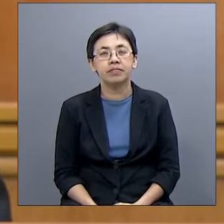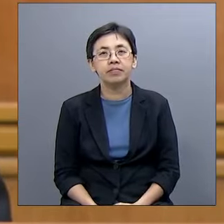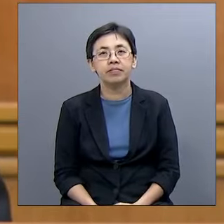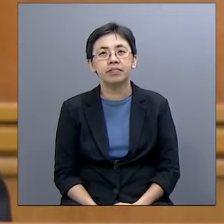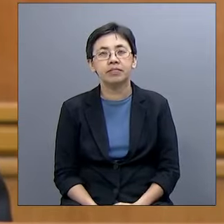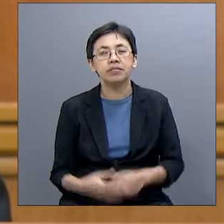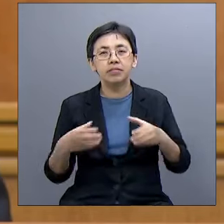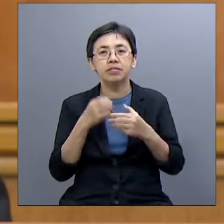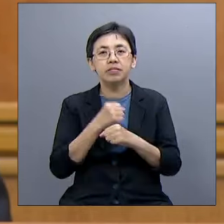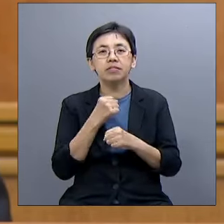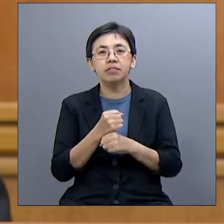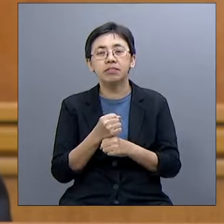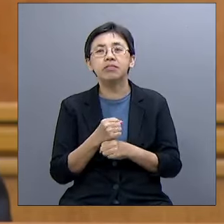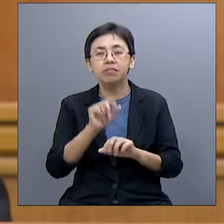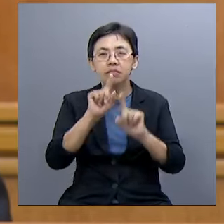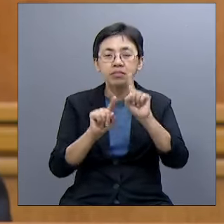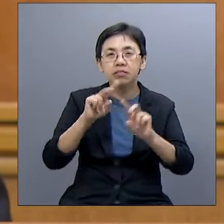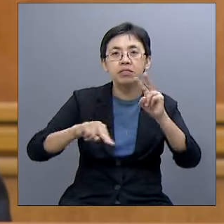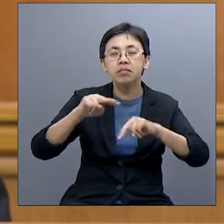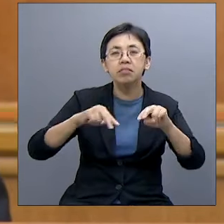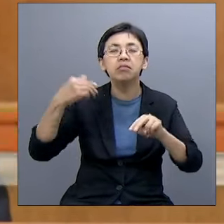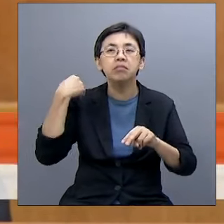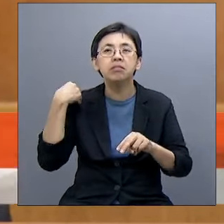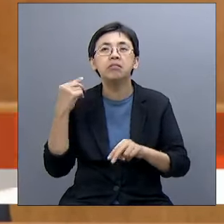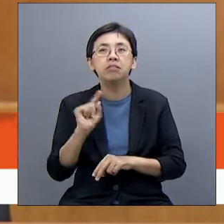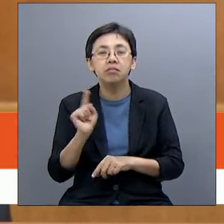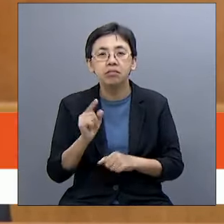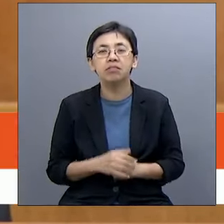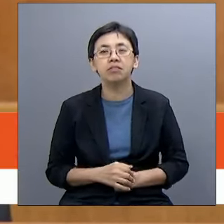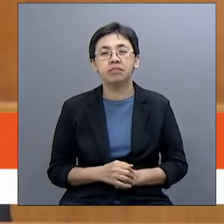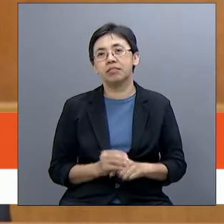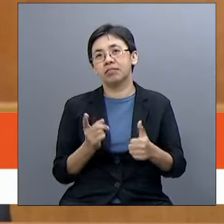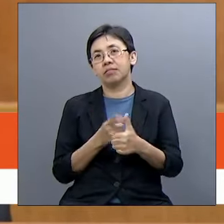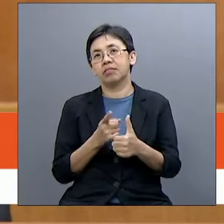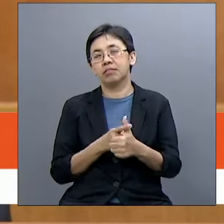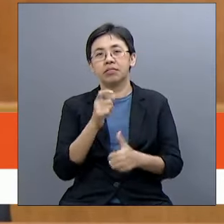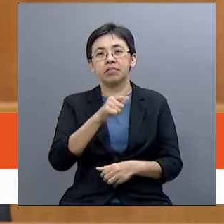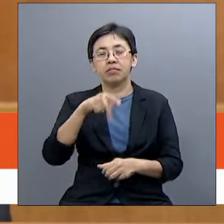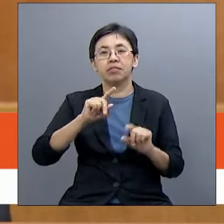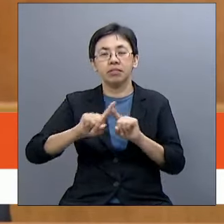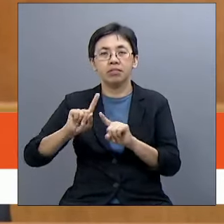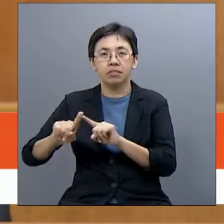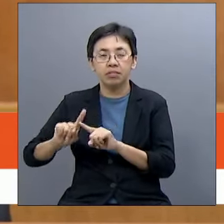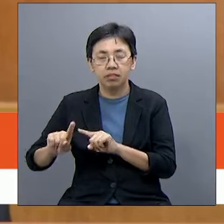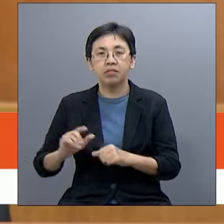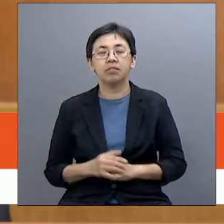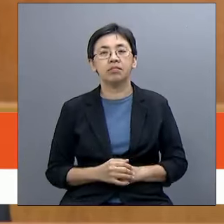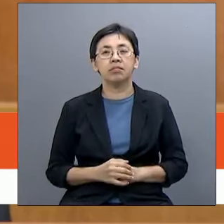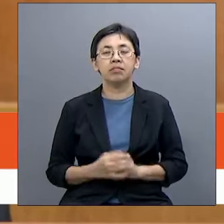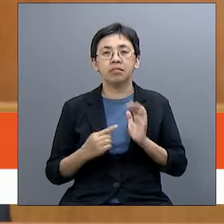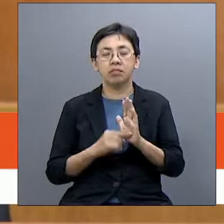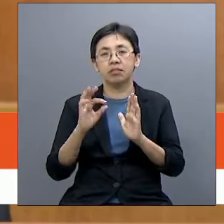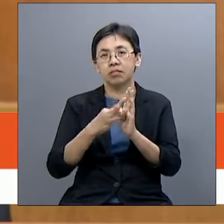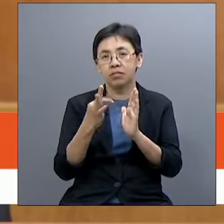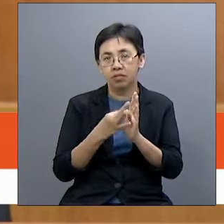ทีมงานได้ไปดูมาเนี่ยมันก็จะมีเ่อแพร่เข้าไปทั้งในแอปพลิเคชันต่างๆนะครับไม่ว่าจะเป็นFacebook